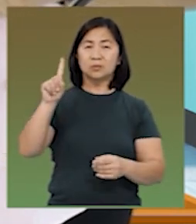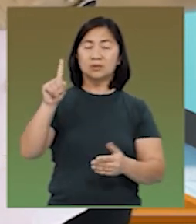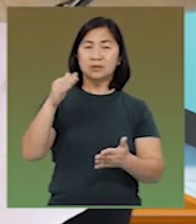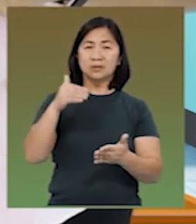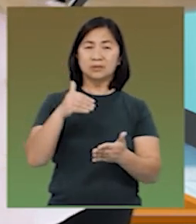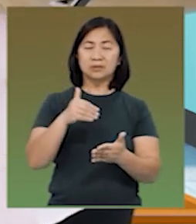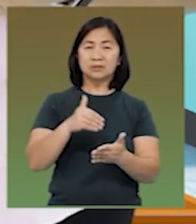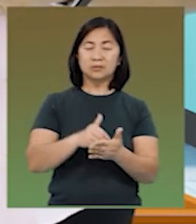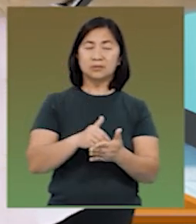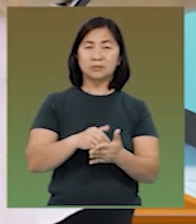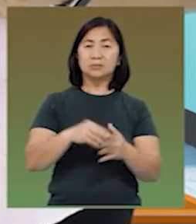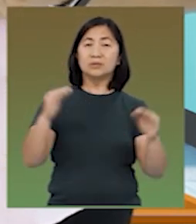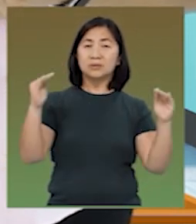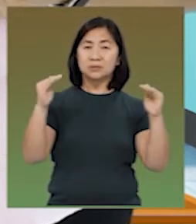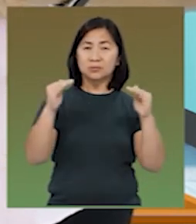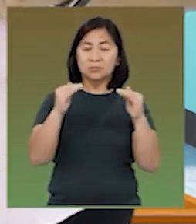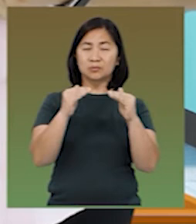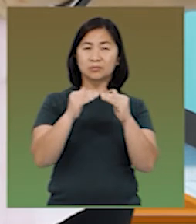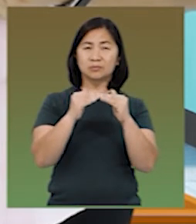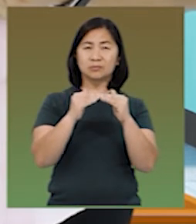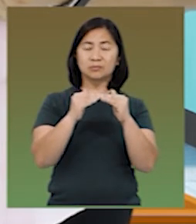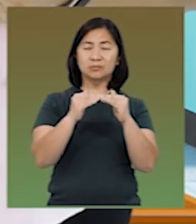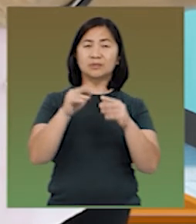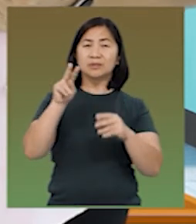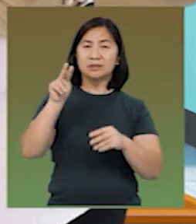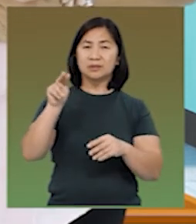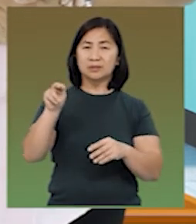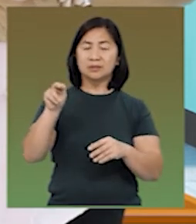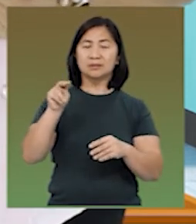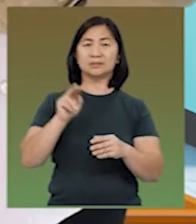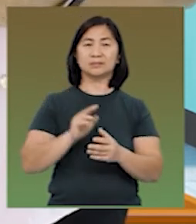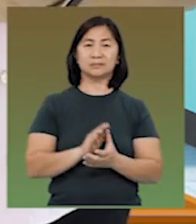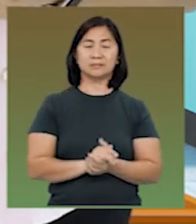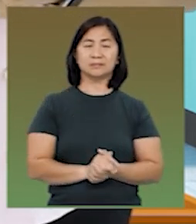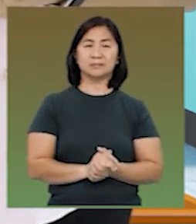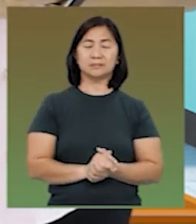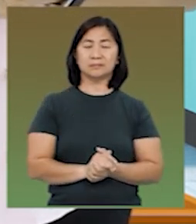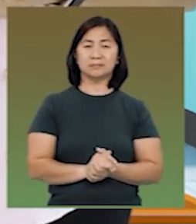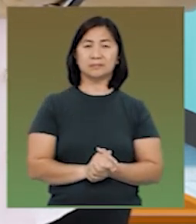by 1,000 is equal to N.